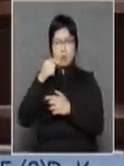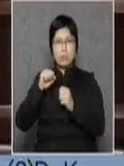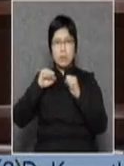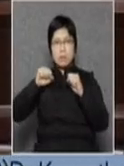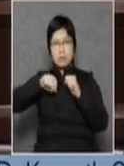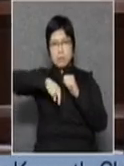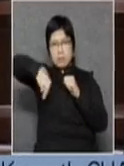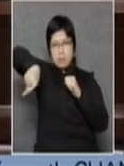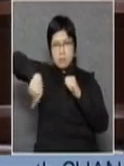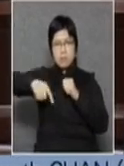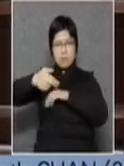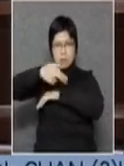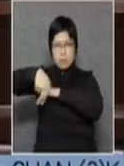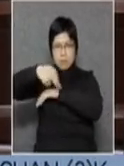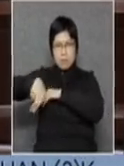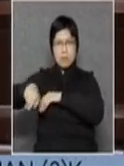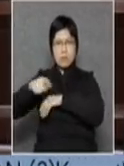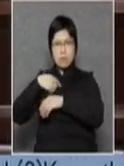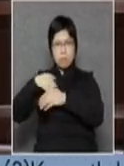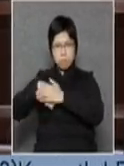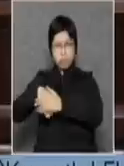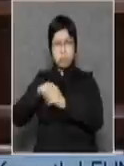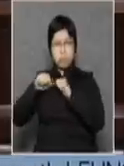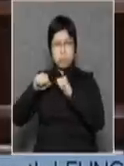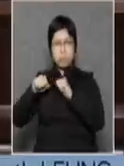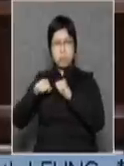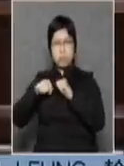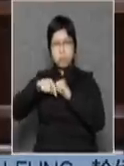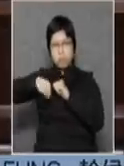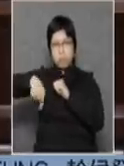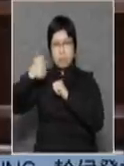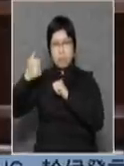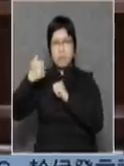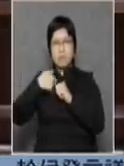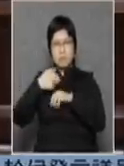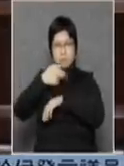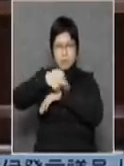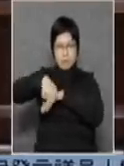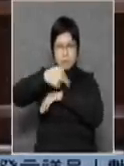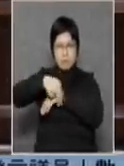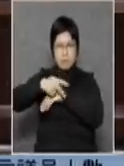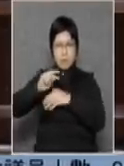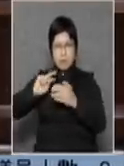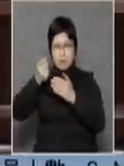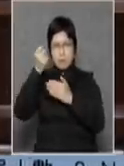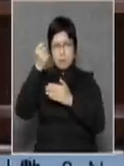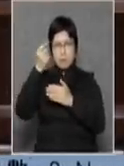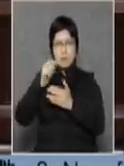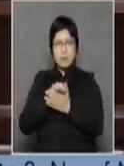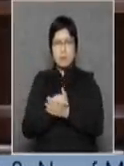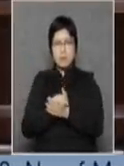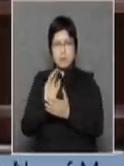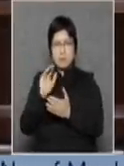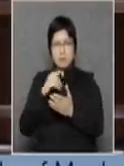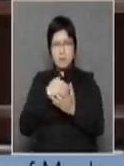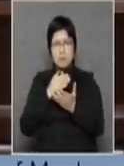啦。公民黨當然認為應該保留體育城啦。不過只要將嗰個規劃呢係改變少少呢，就可以將一